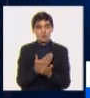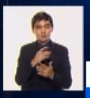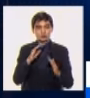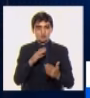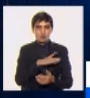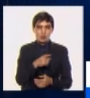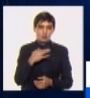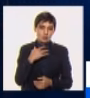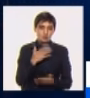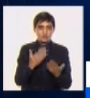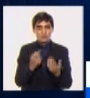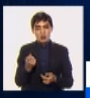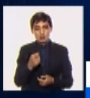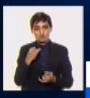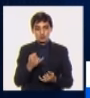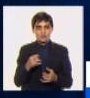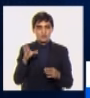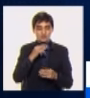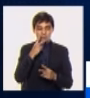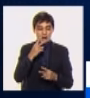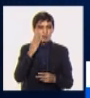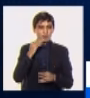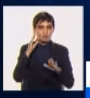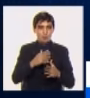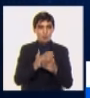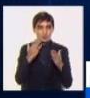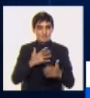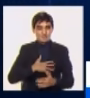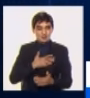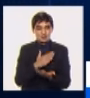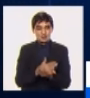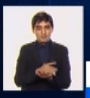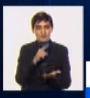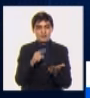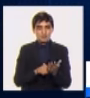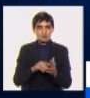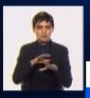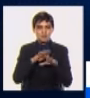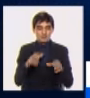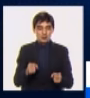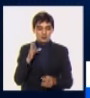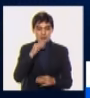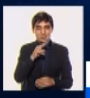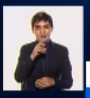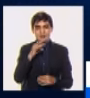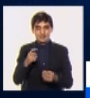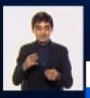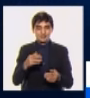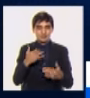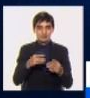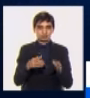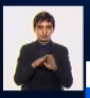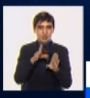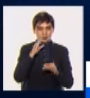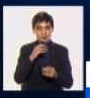это много или мало думают что сейчас всех алматинцев больше всего волнует вопрос будут ли власти вводить очередной этап послабления